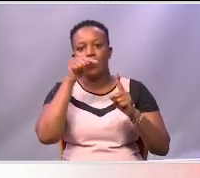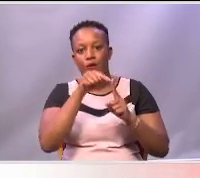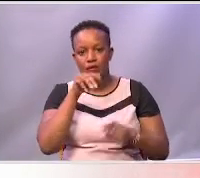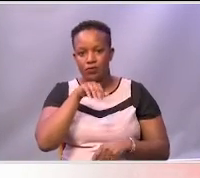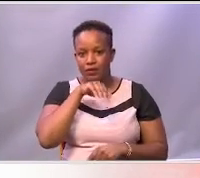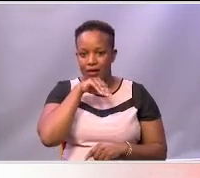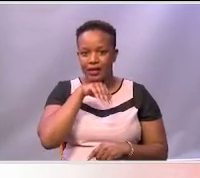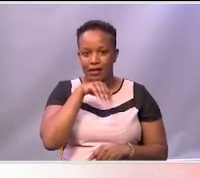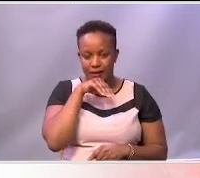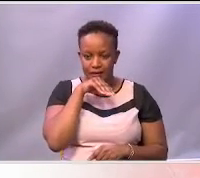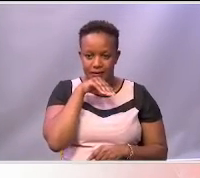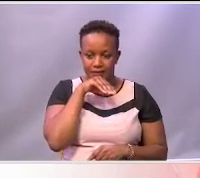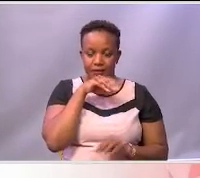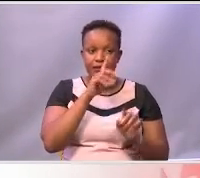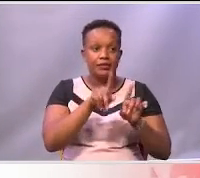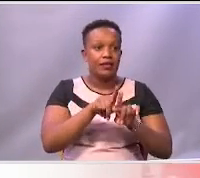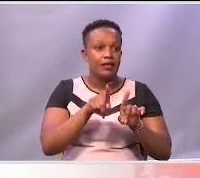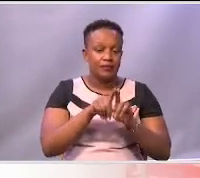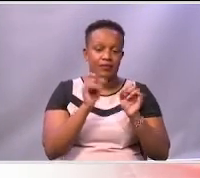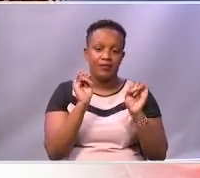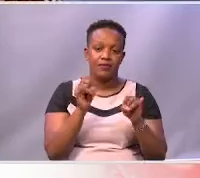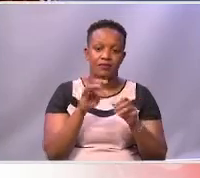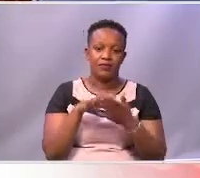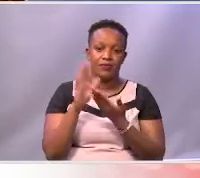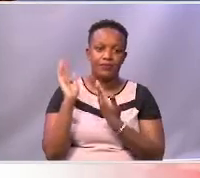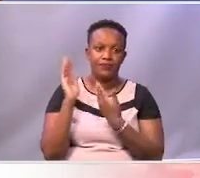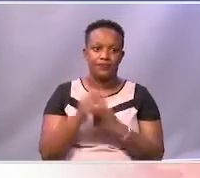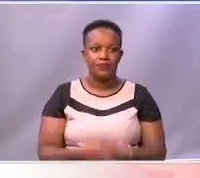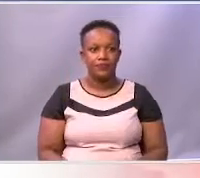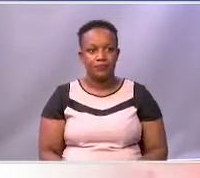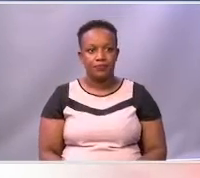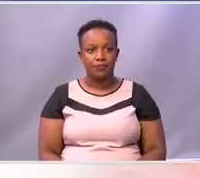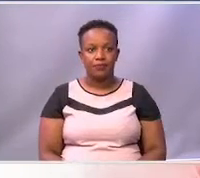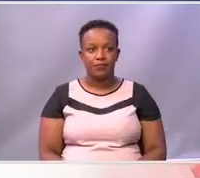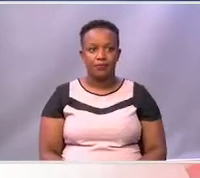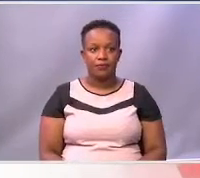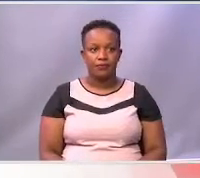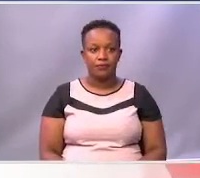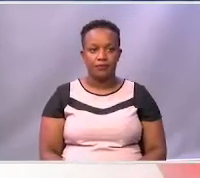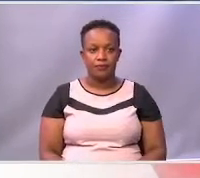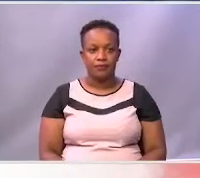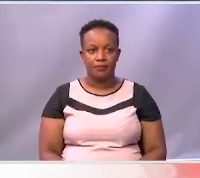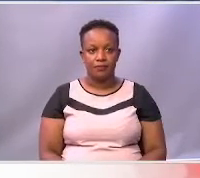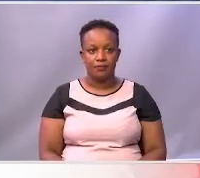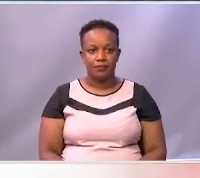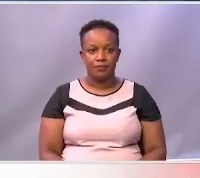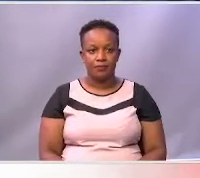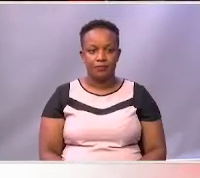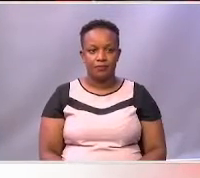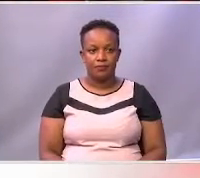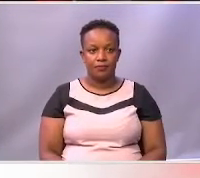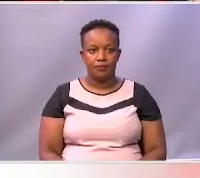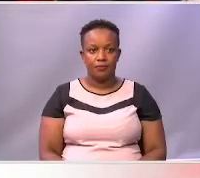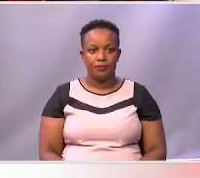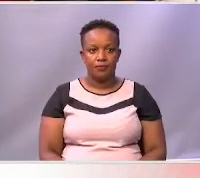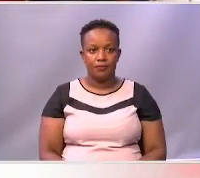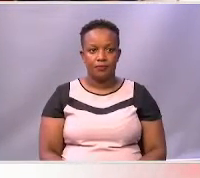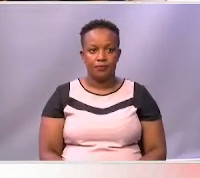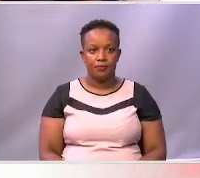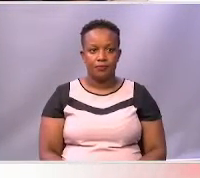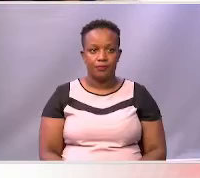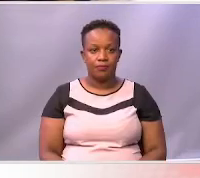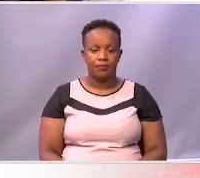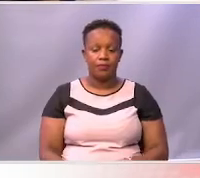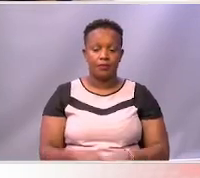Odinga. John Javakiani anatuarifu mengi zaidi. Naona mabadiliko katika Kenya yetu. Ni